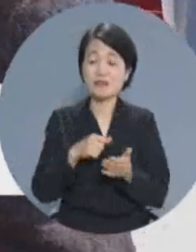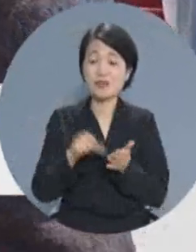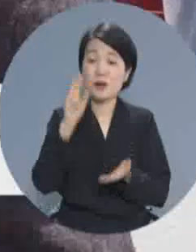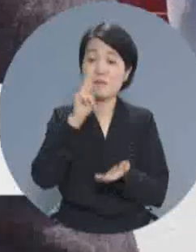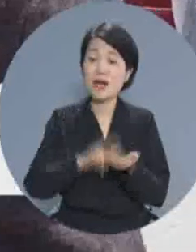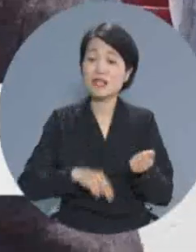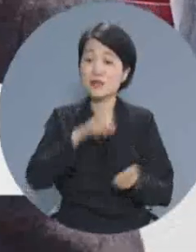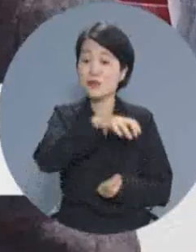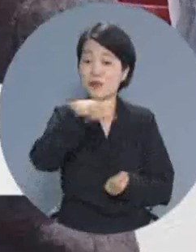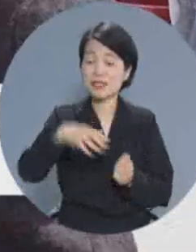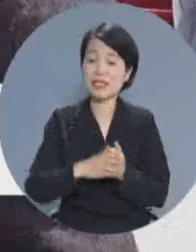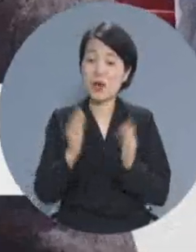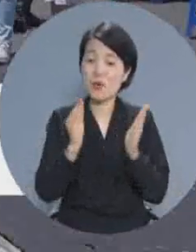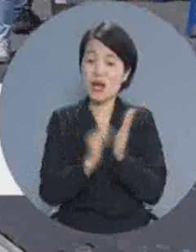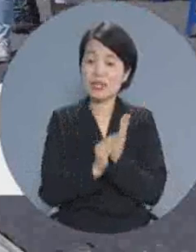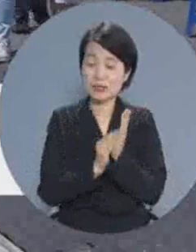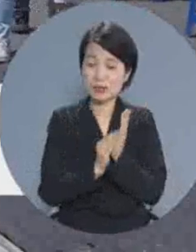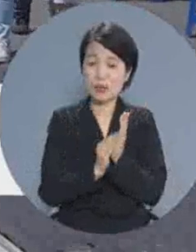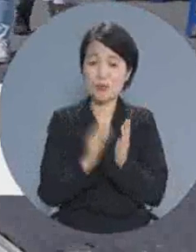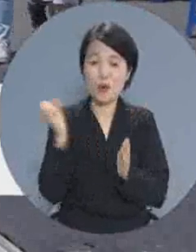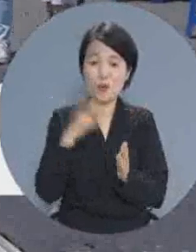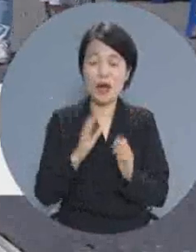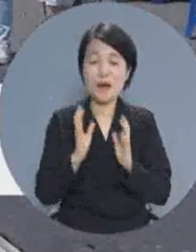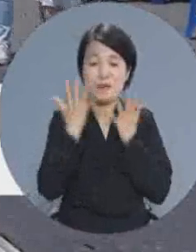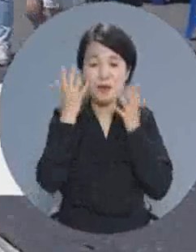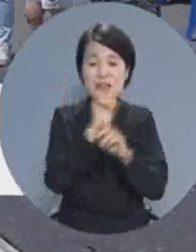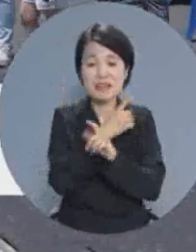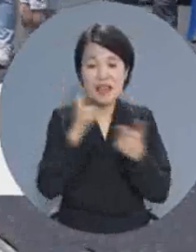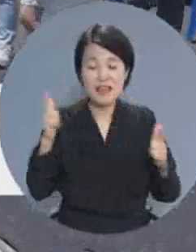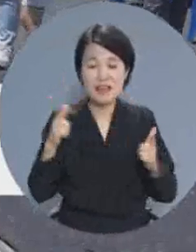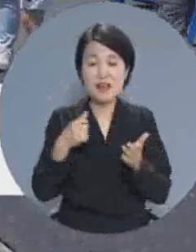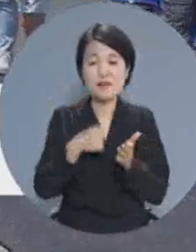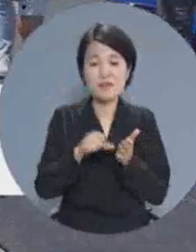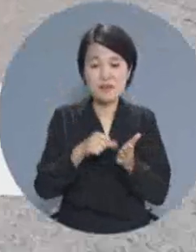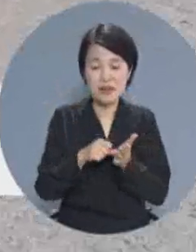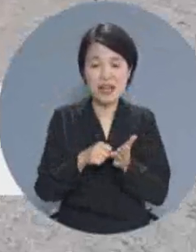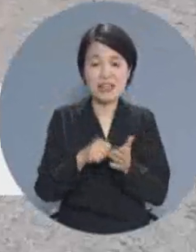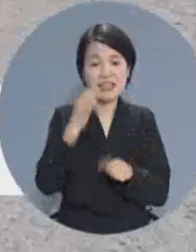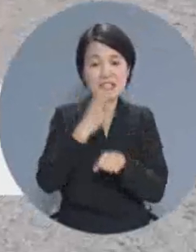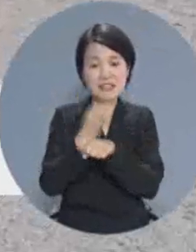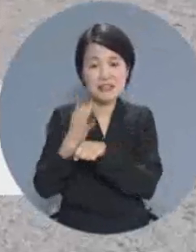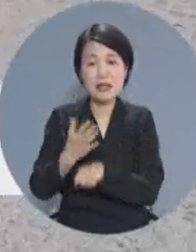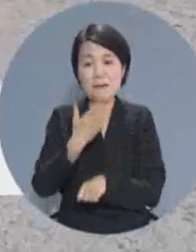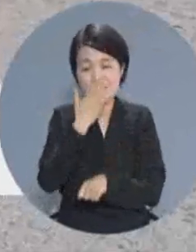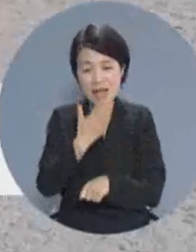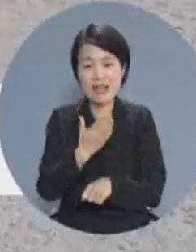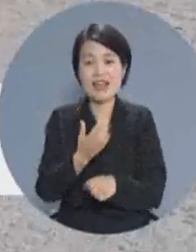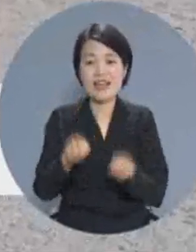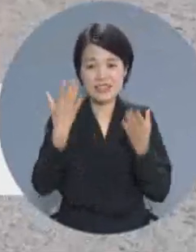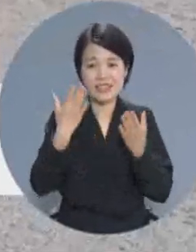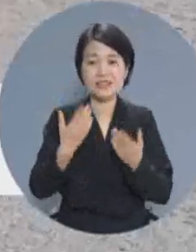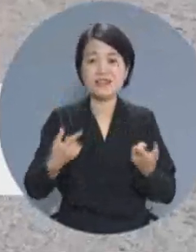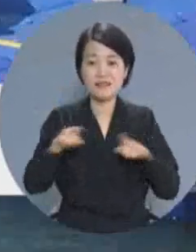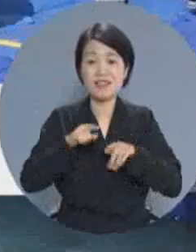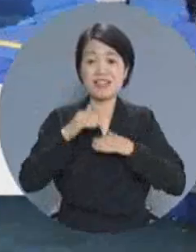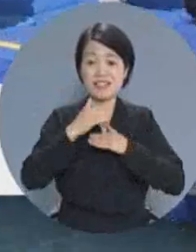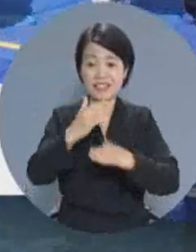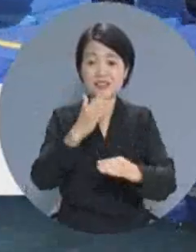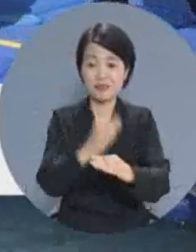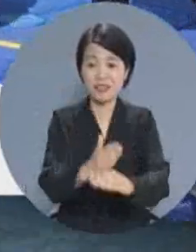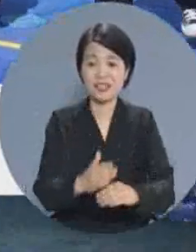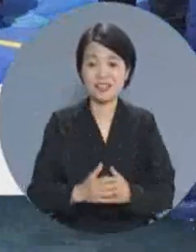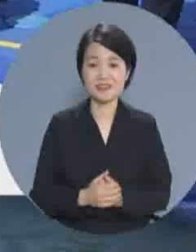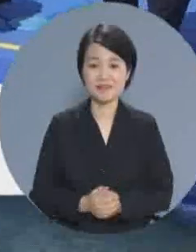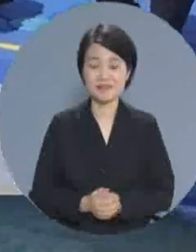등에서는 완도 전복과 미역, 다시마 등 다양한 완도산 수산물을 구입할 수 있는 행사도 펼쳐지고 있습니다.